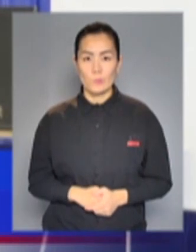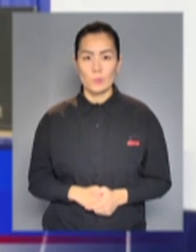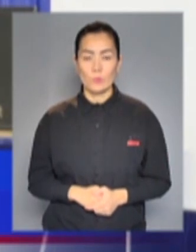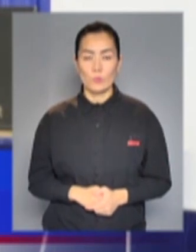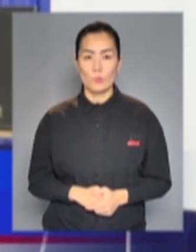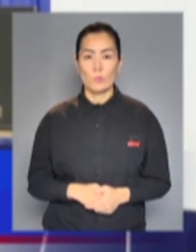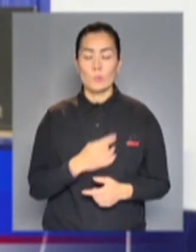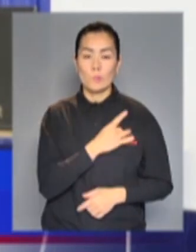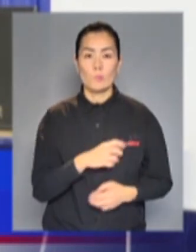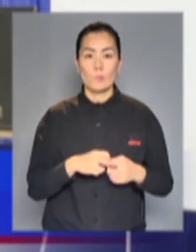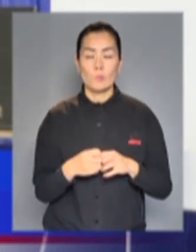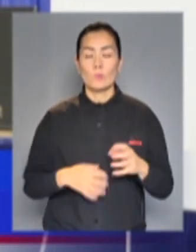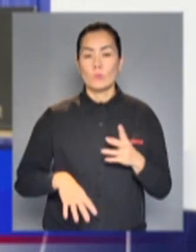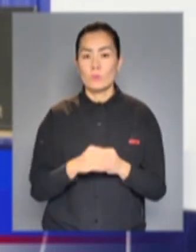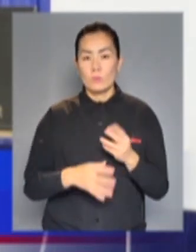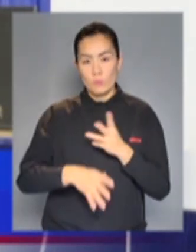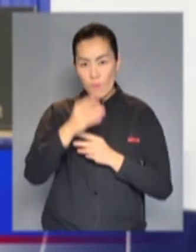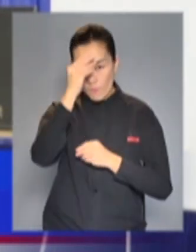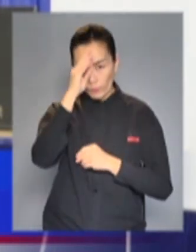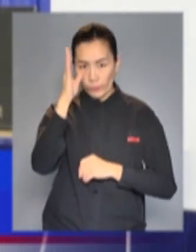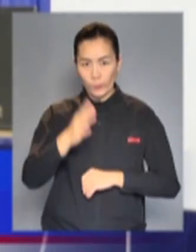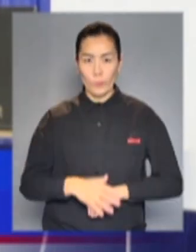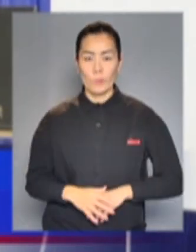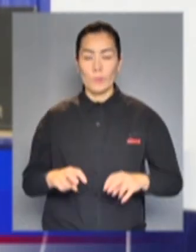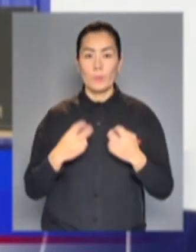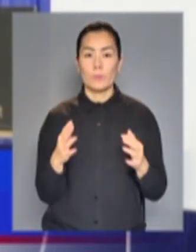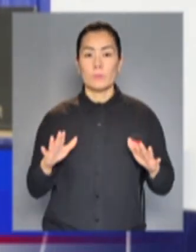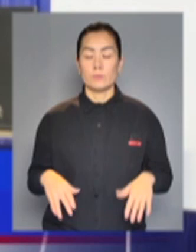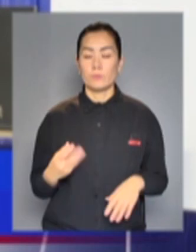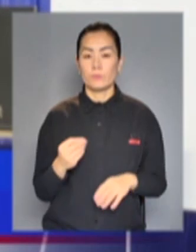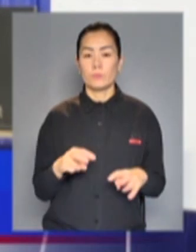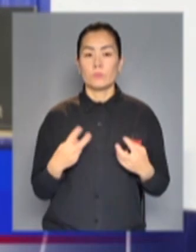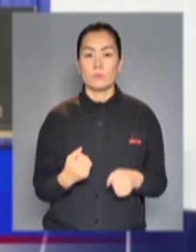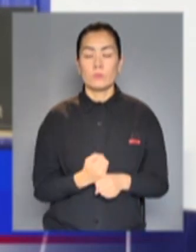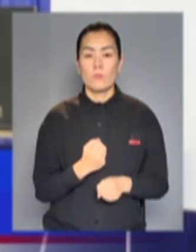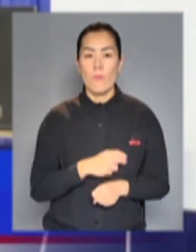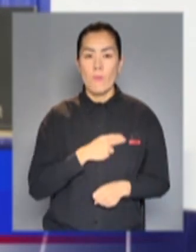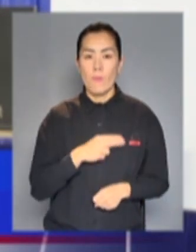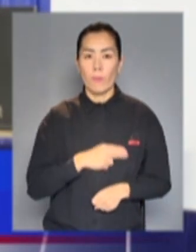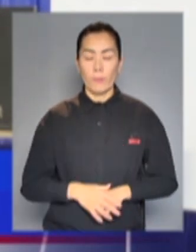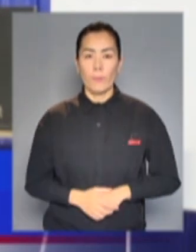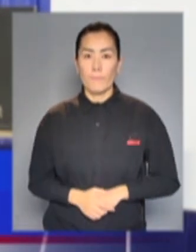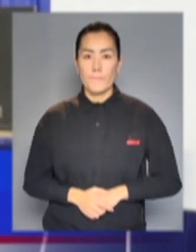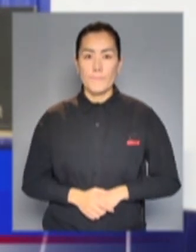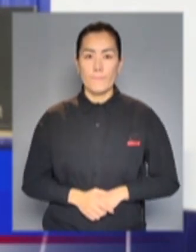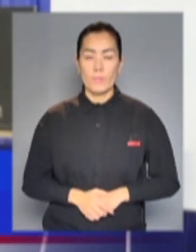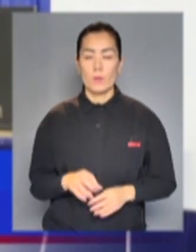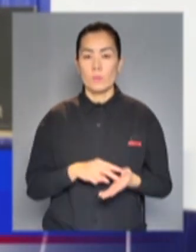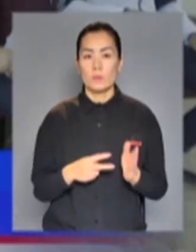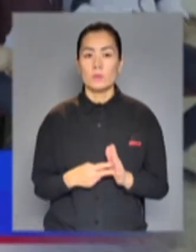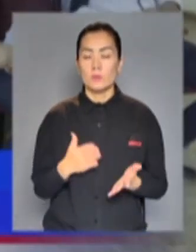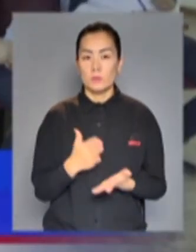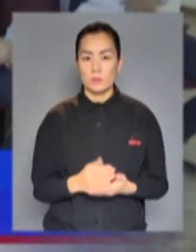көкелерінде мазалап жүрген мәселелерін ескеріп комиссия отырысына және сессияға шығаратын жалпы жоспарымыз